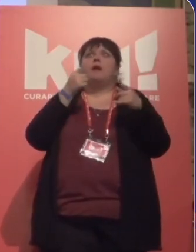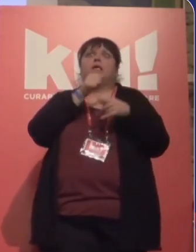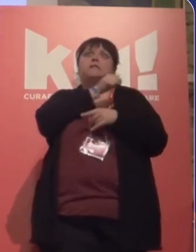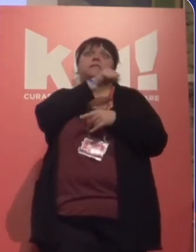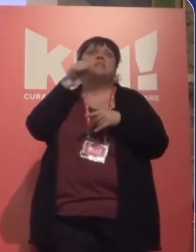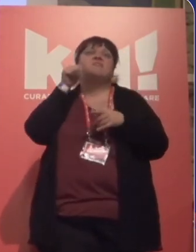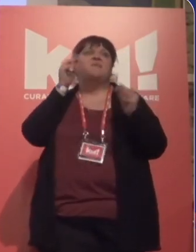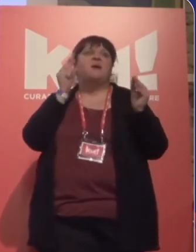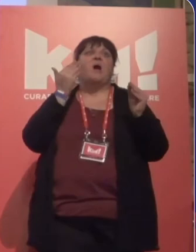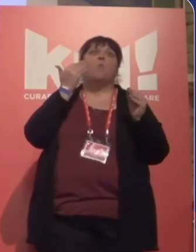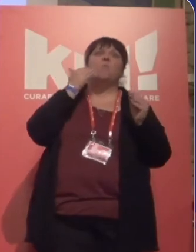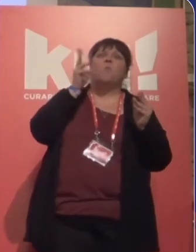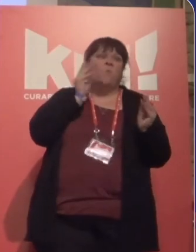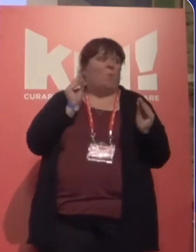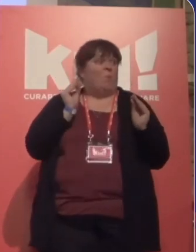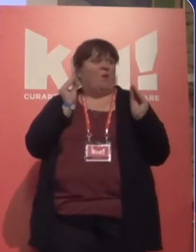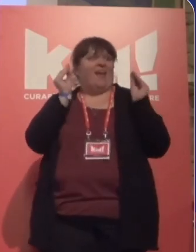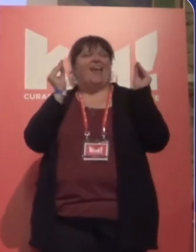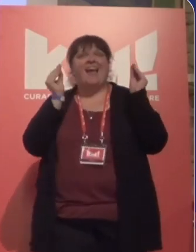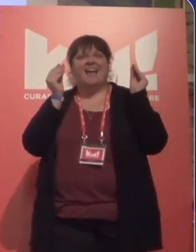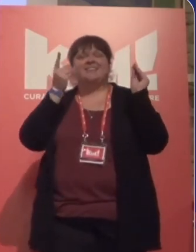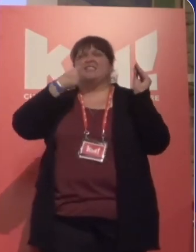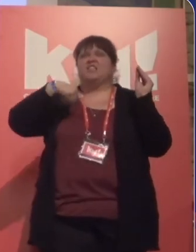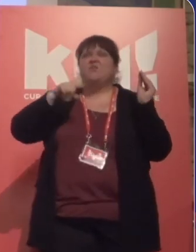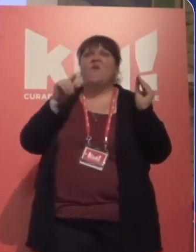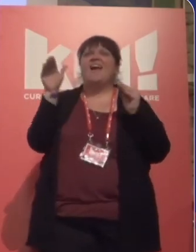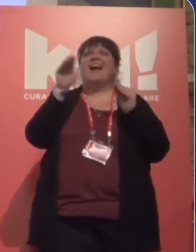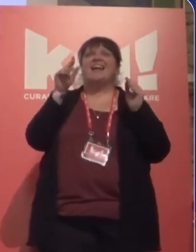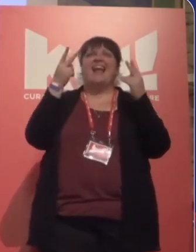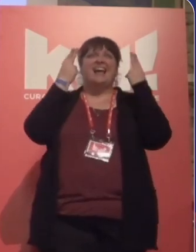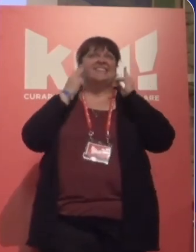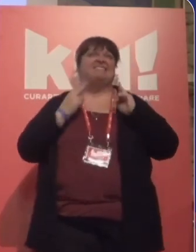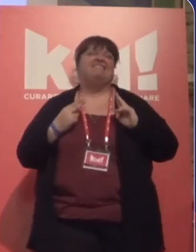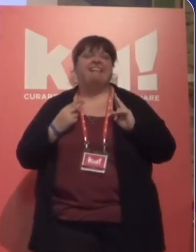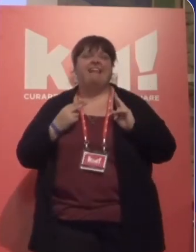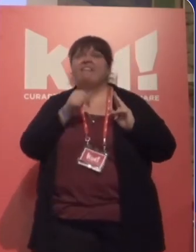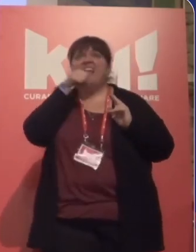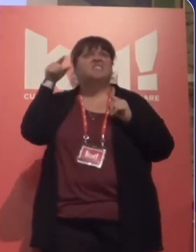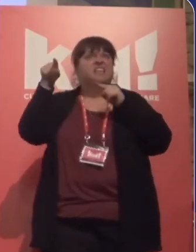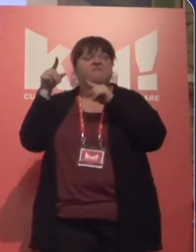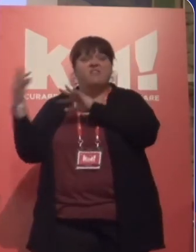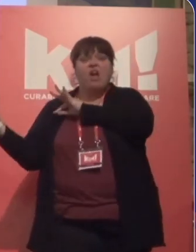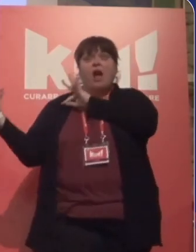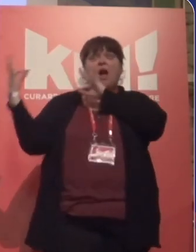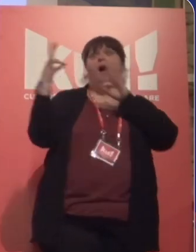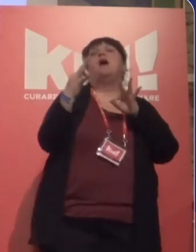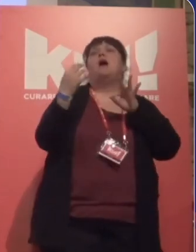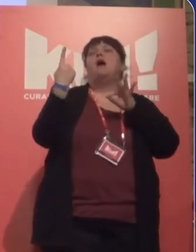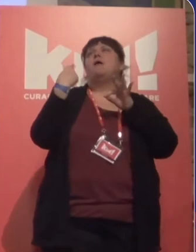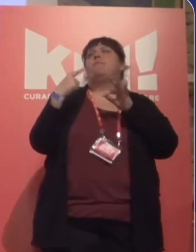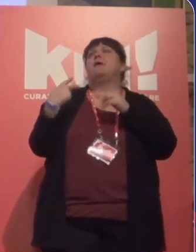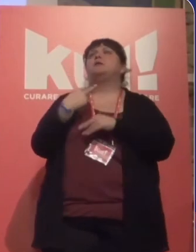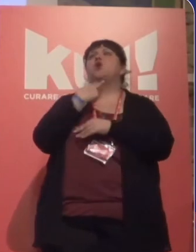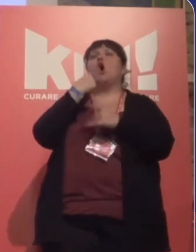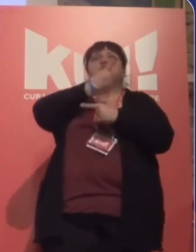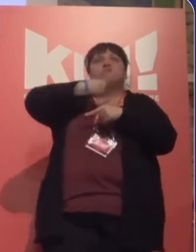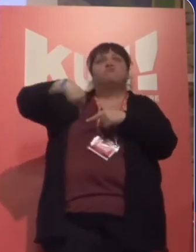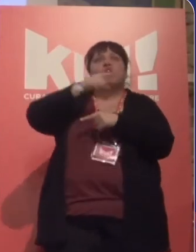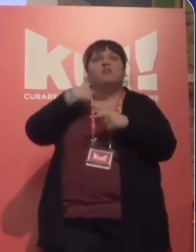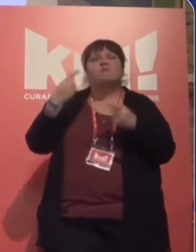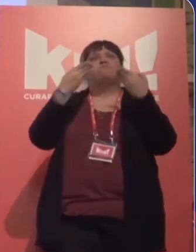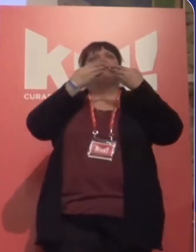noi le nostre istituzioni a aprire porte e finestre a un dibattito sul tema della transizione